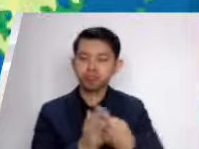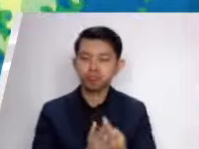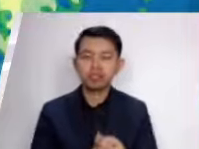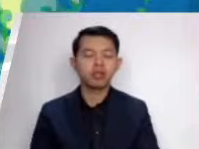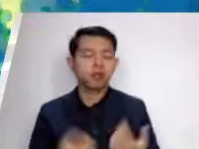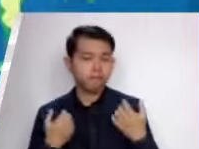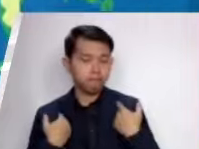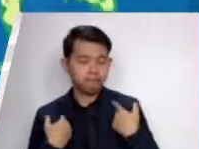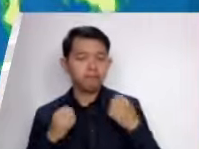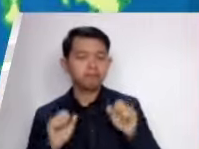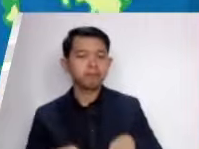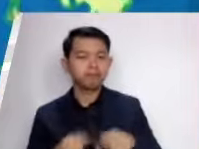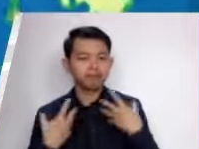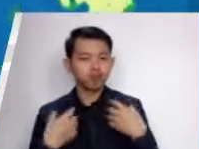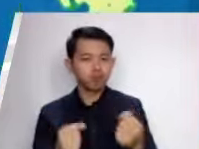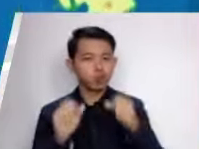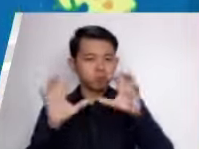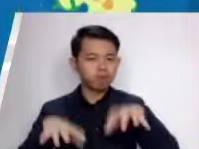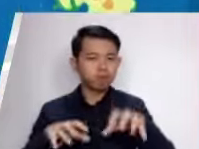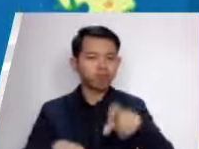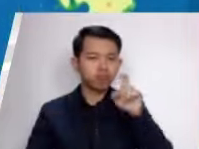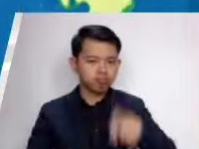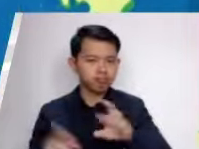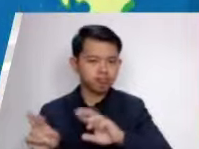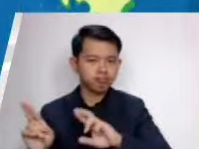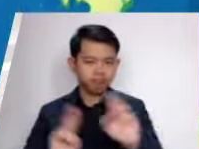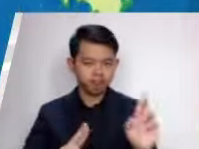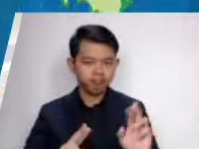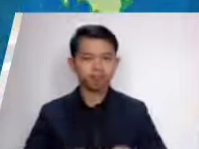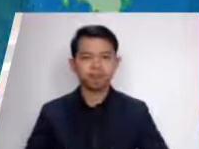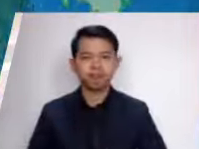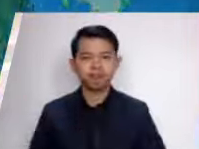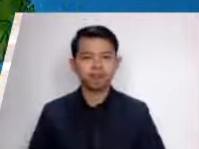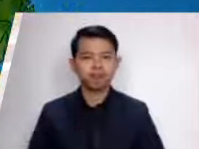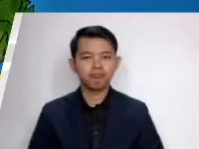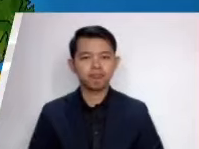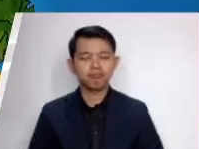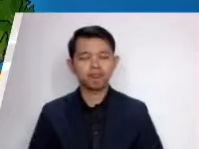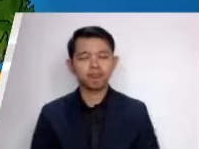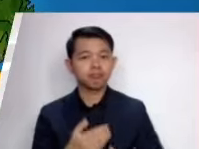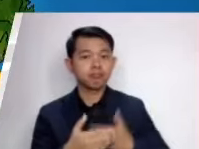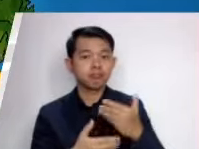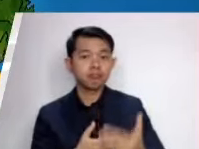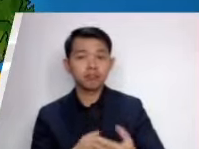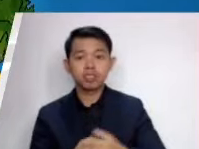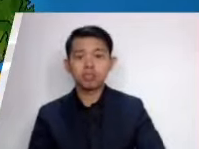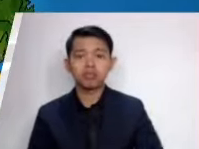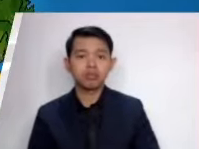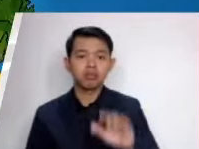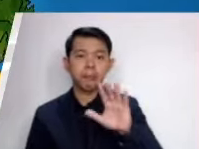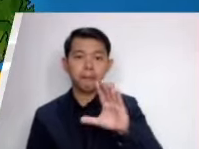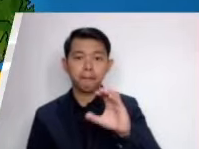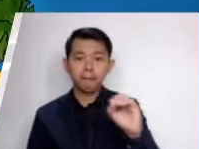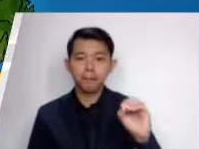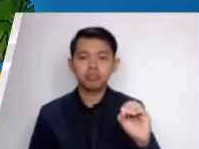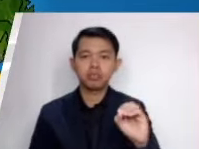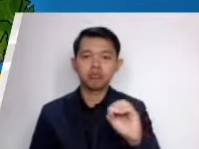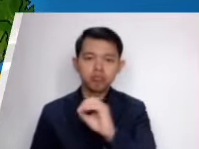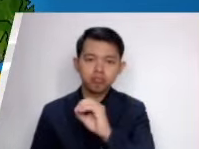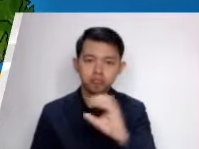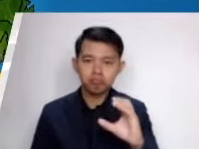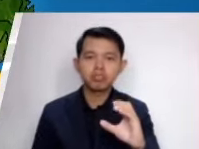lugar kaya maging alerto. Sa kabila niyan, posibleng sumampa sa 50 degrees Celsius ang heat index sa Giwan, Eastern